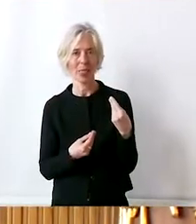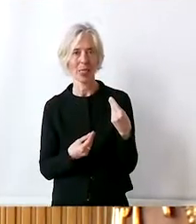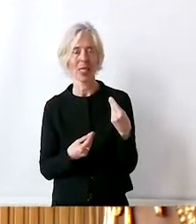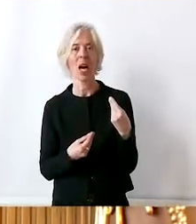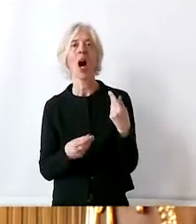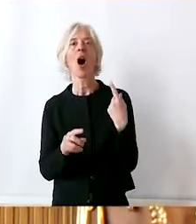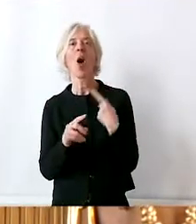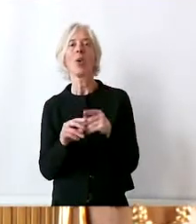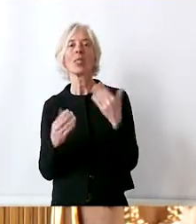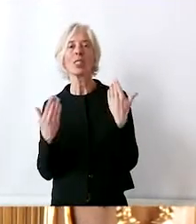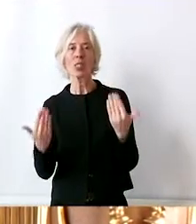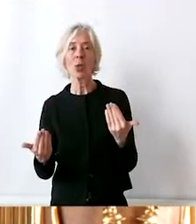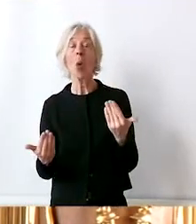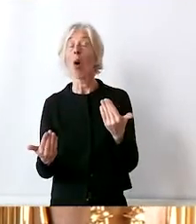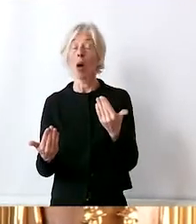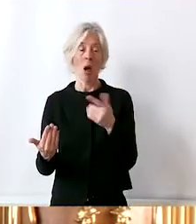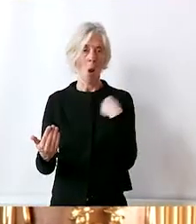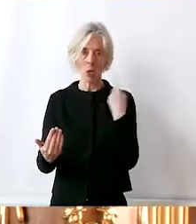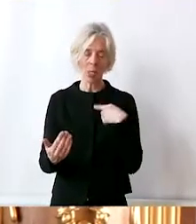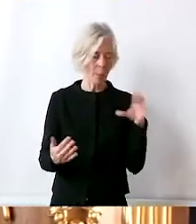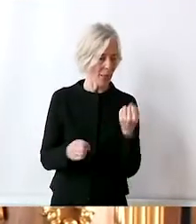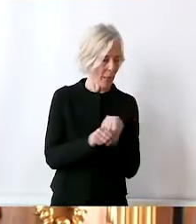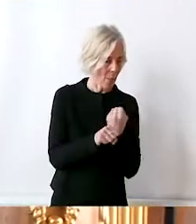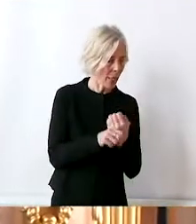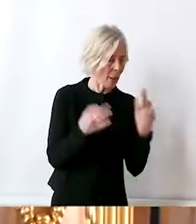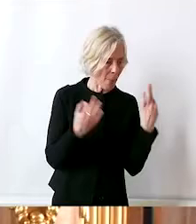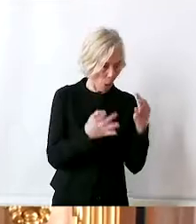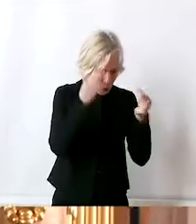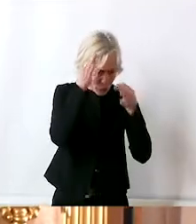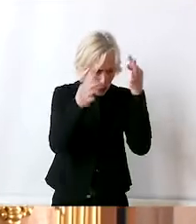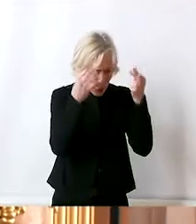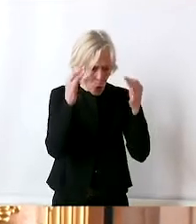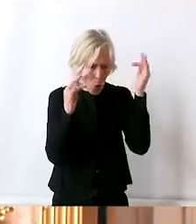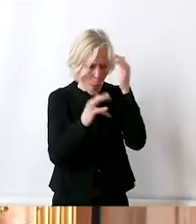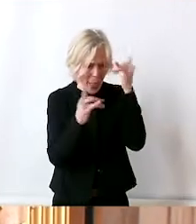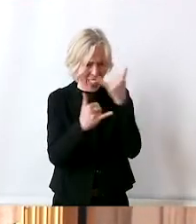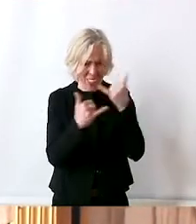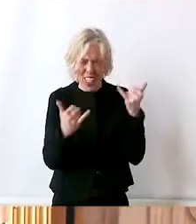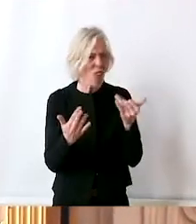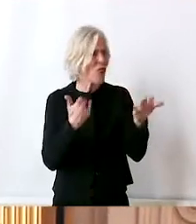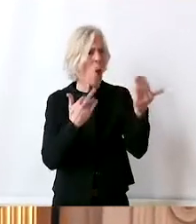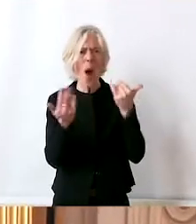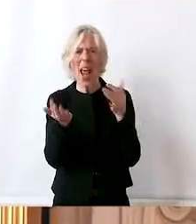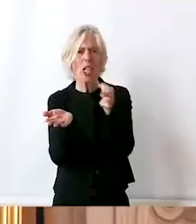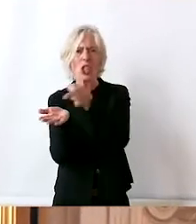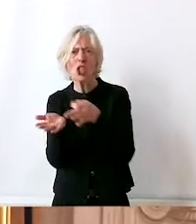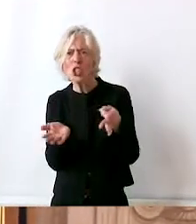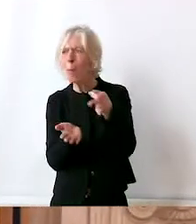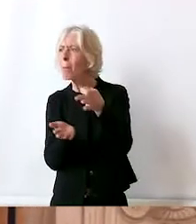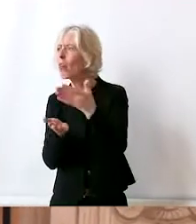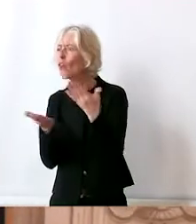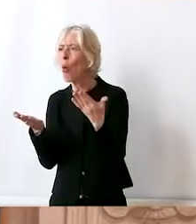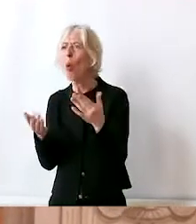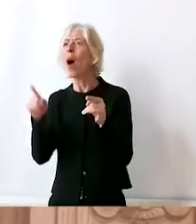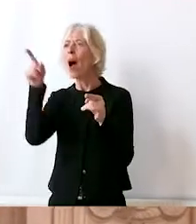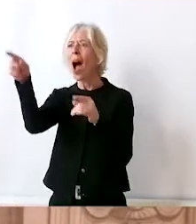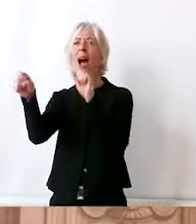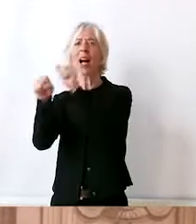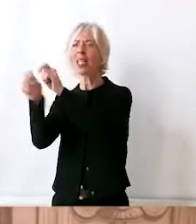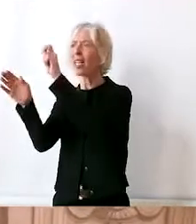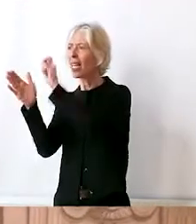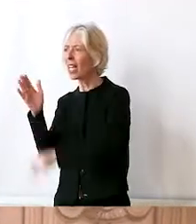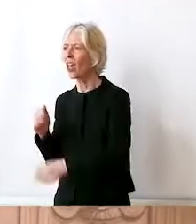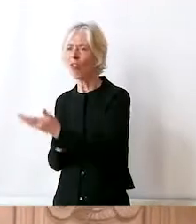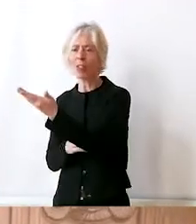Mitarbeiter gute kreative Lösungen gefunden. Also auf dem Spotmarkt den Chip kaufen, der kostet 10 Dollar, jetzt